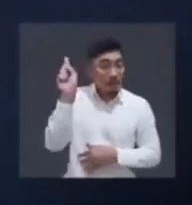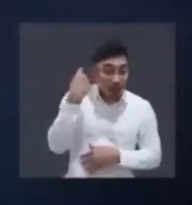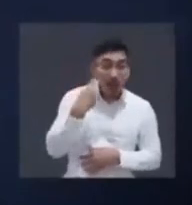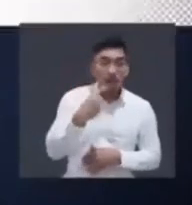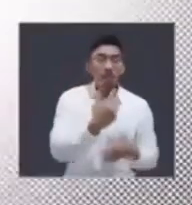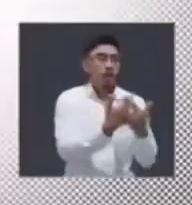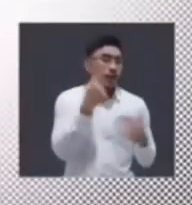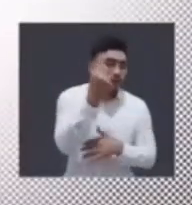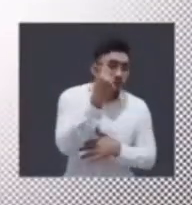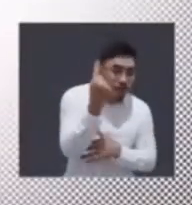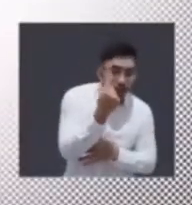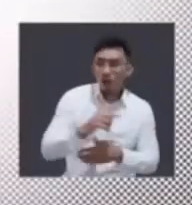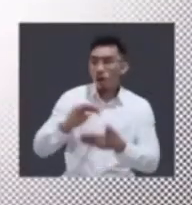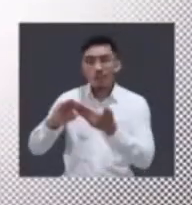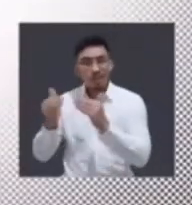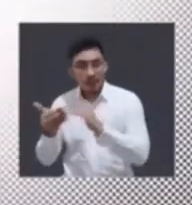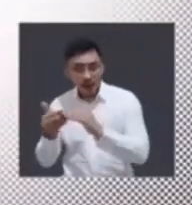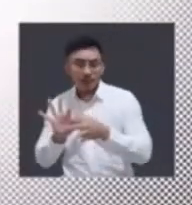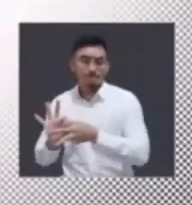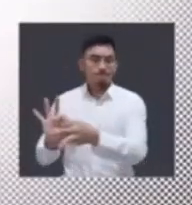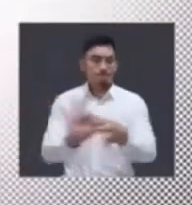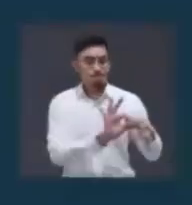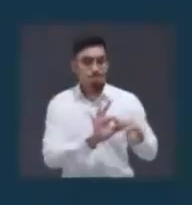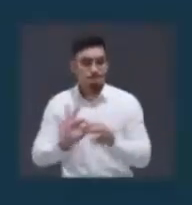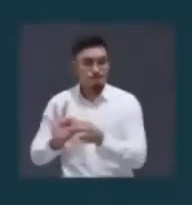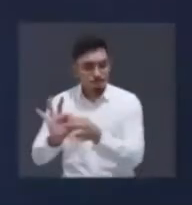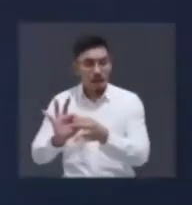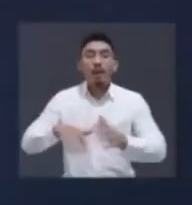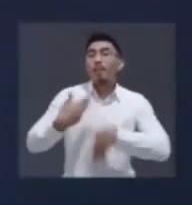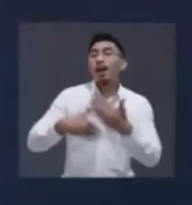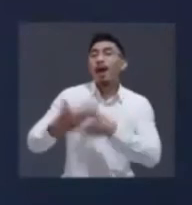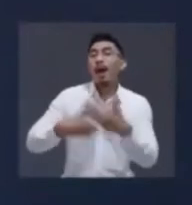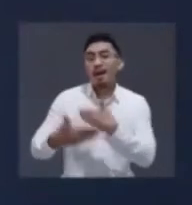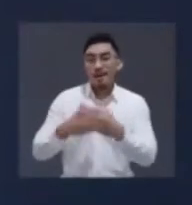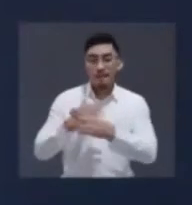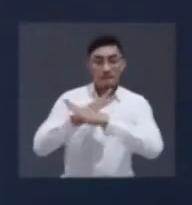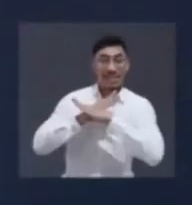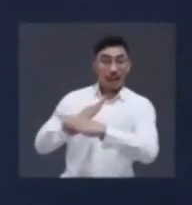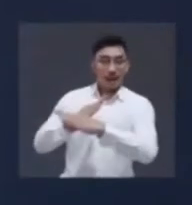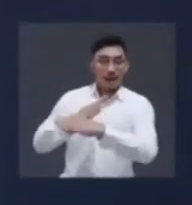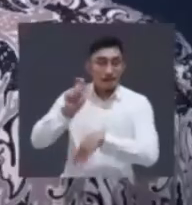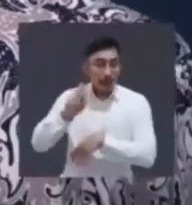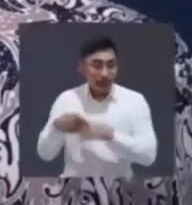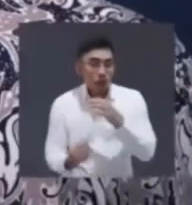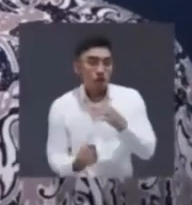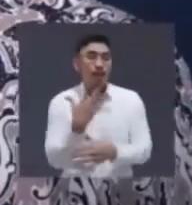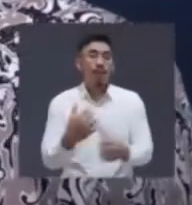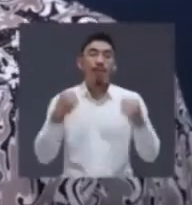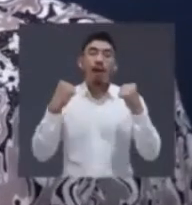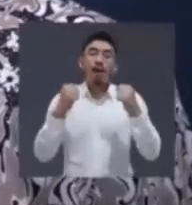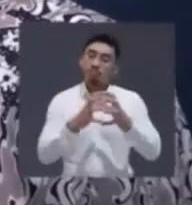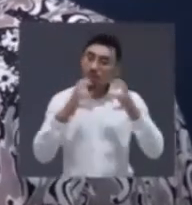ekstrim yang terjadi pemerintah masyarakat sipil komunitas bekerjasama untuk melakukan penanganan